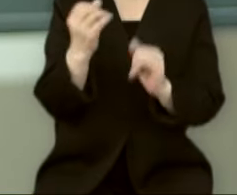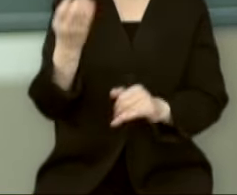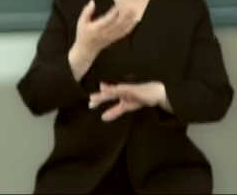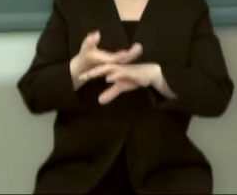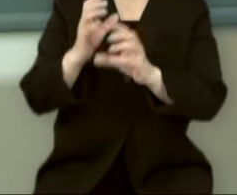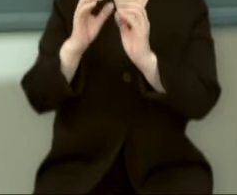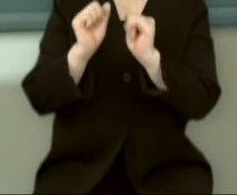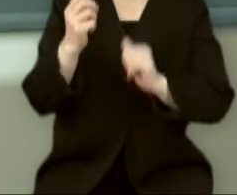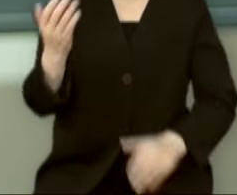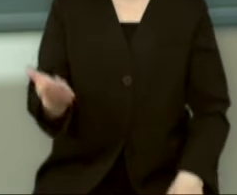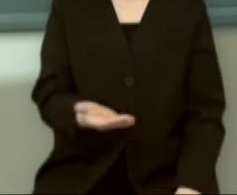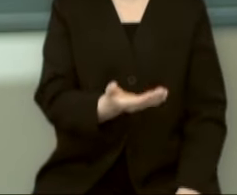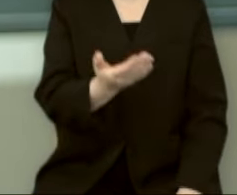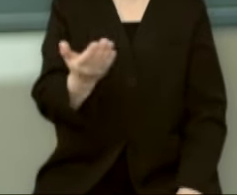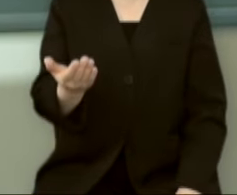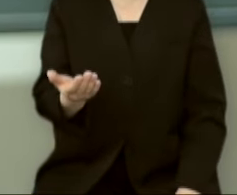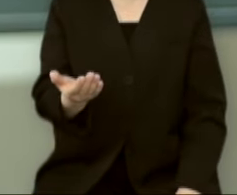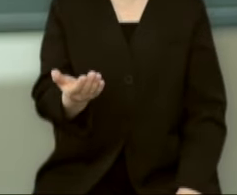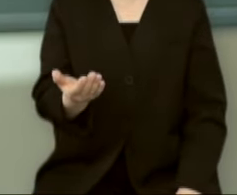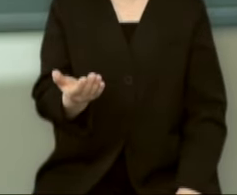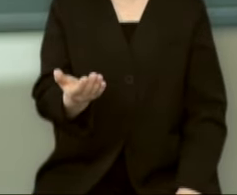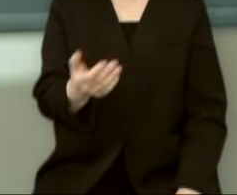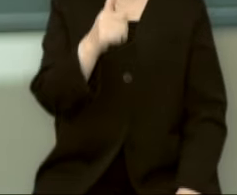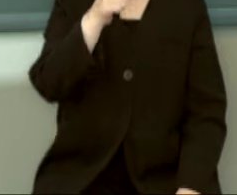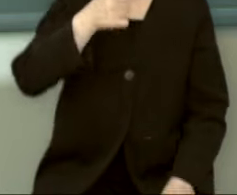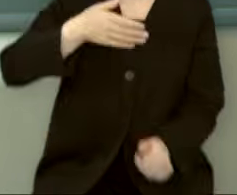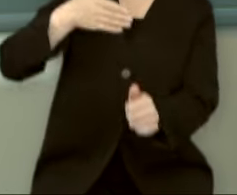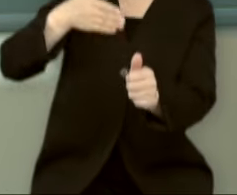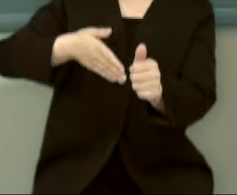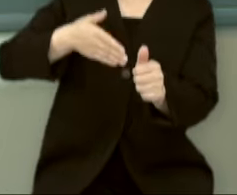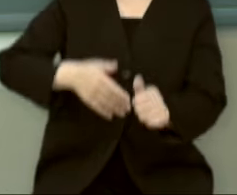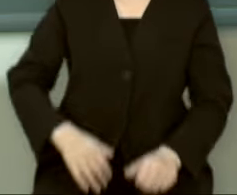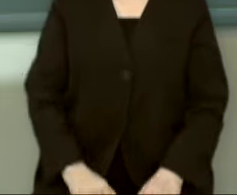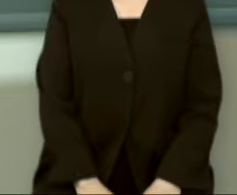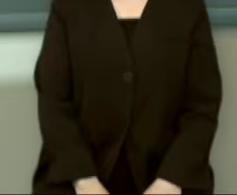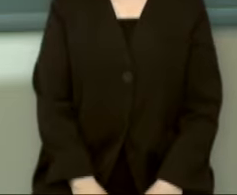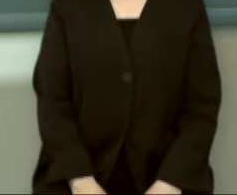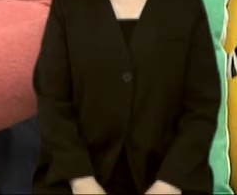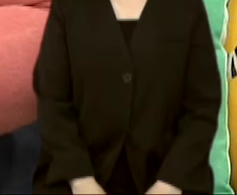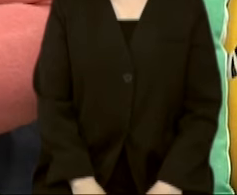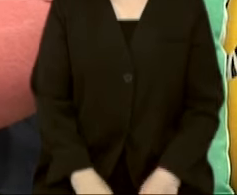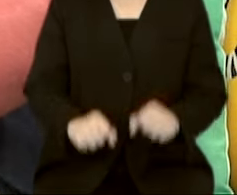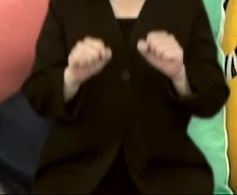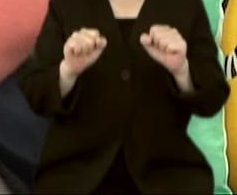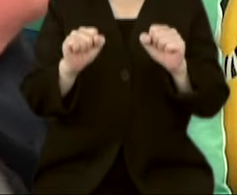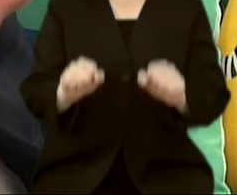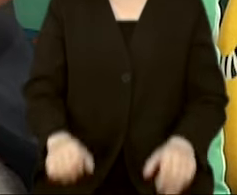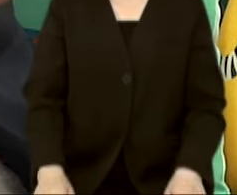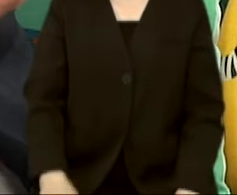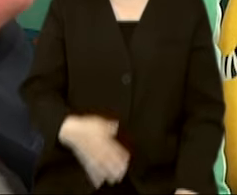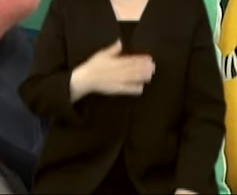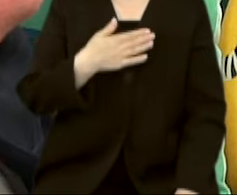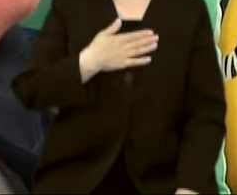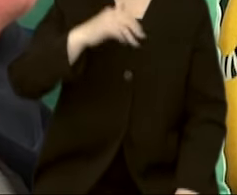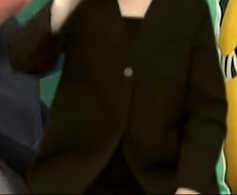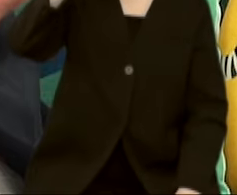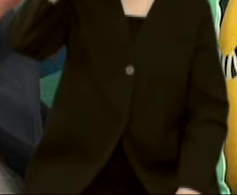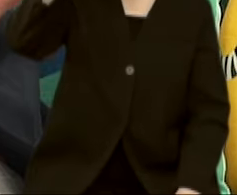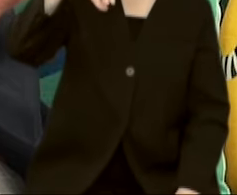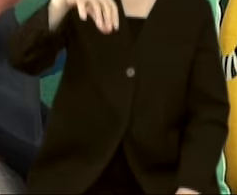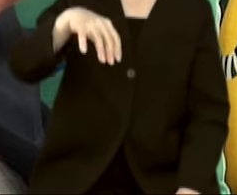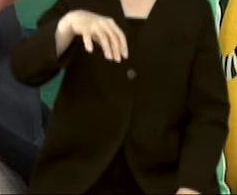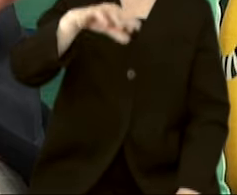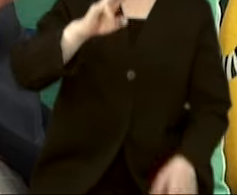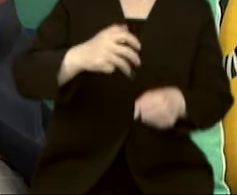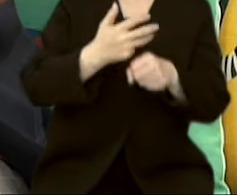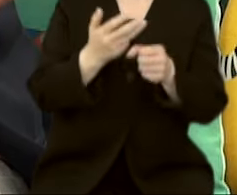동포 여러분께 그리고 저희 애인님들께 그래도 소개 간단하게 부탁드립니다. 안녕하세요. 저는 인도